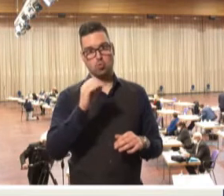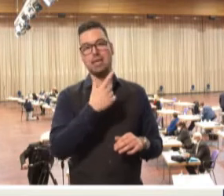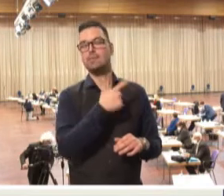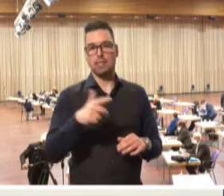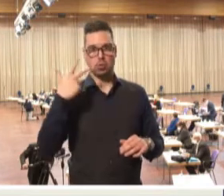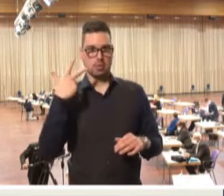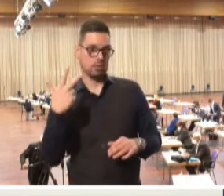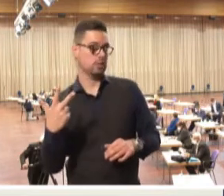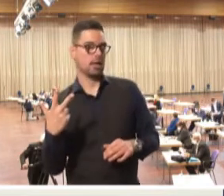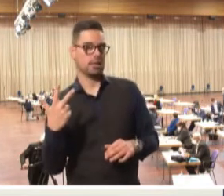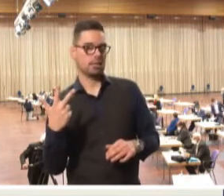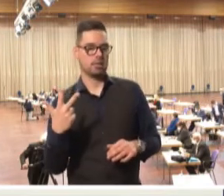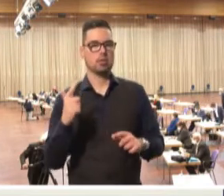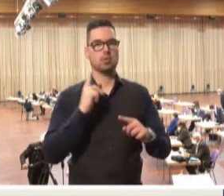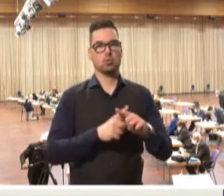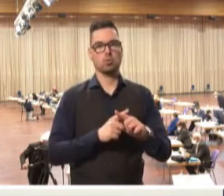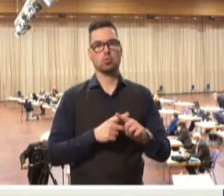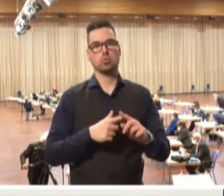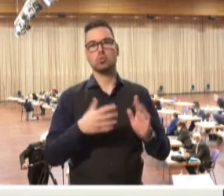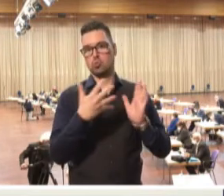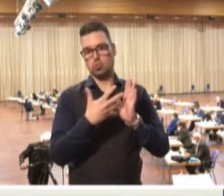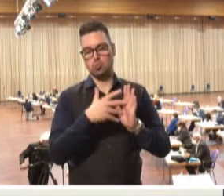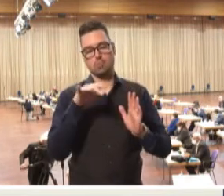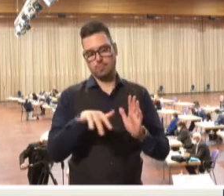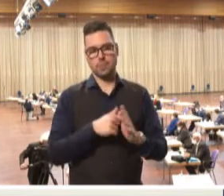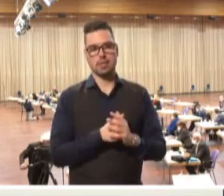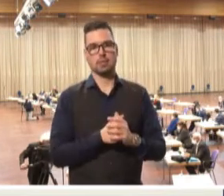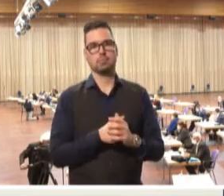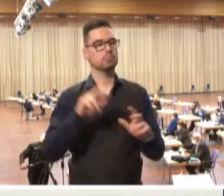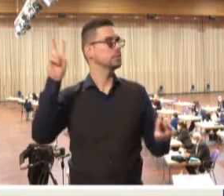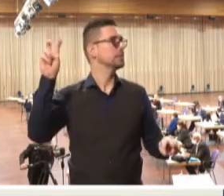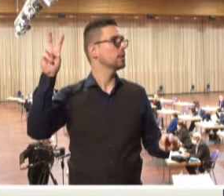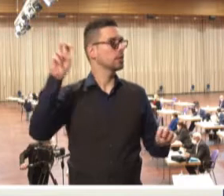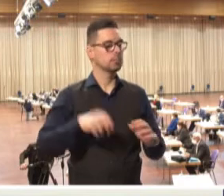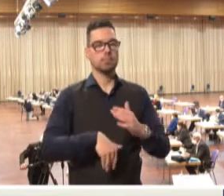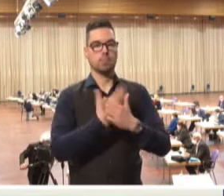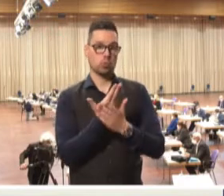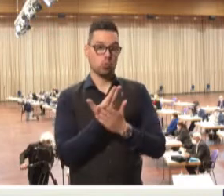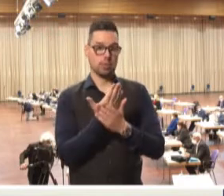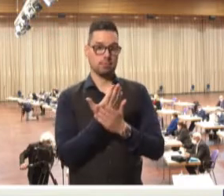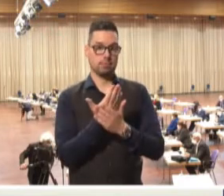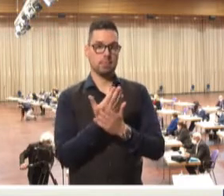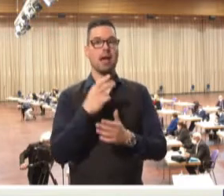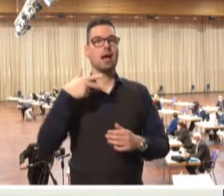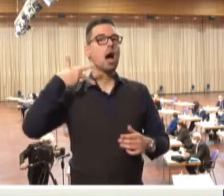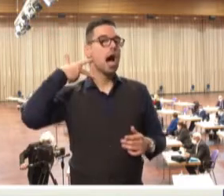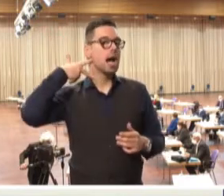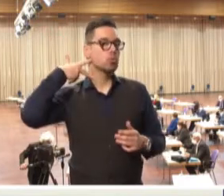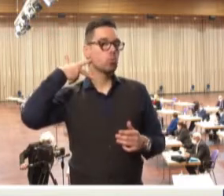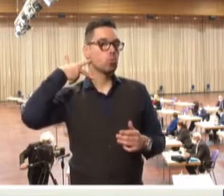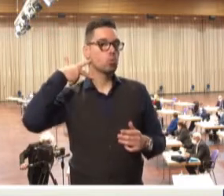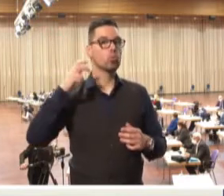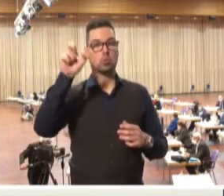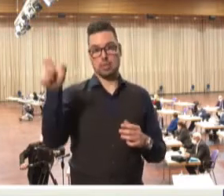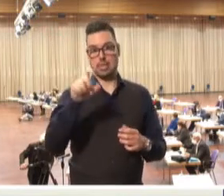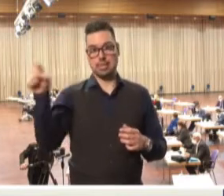Oktober 2003 erhält und folgenden Untersuchungsgegenstand hat. Ich zitiere hier, neue Erkenntnisse aus der HNO-Klinik über